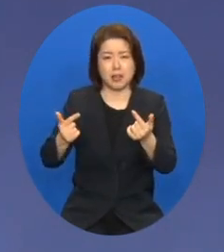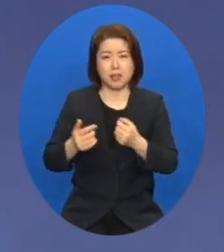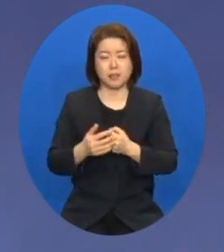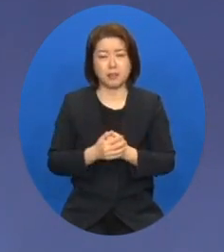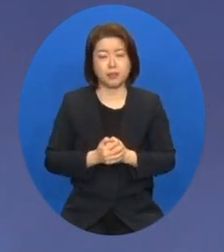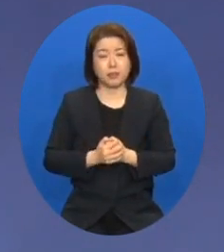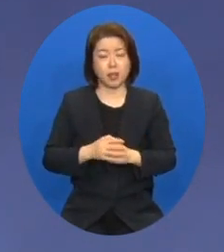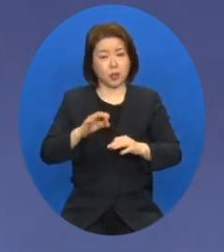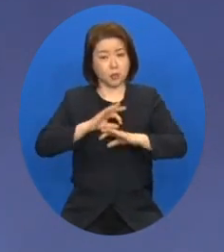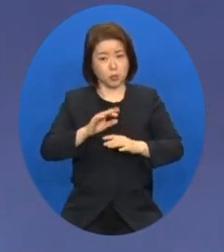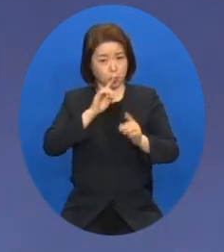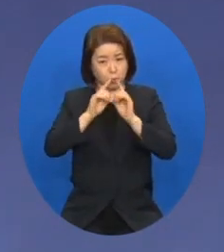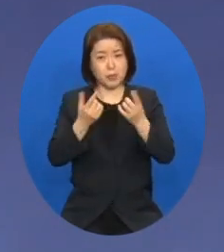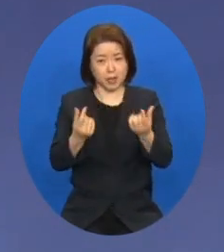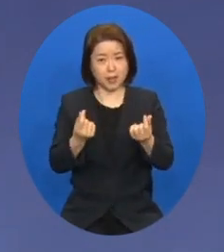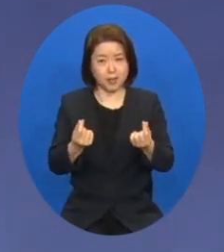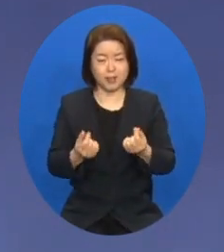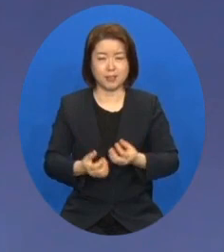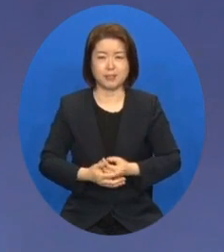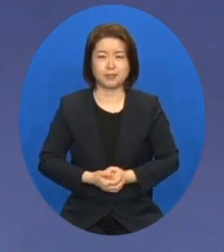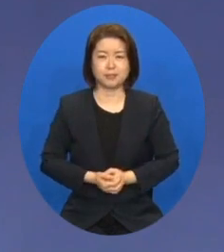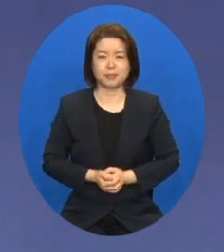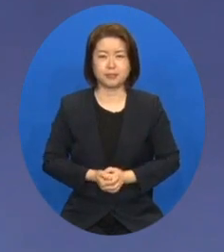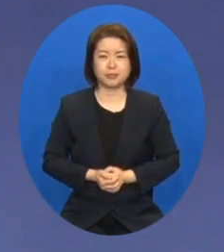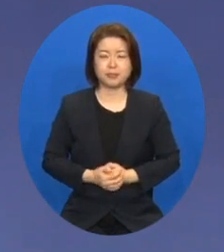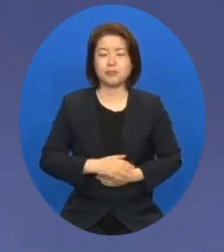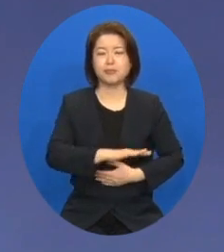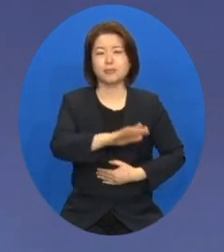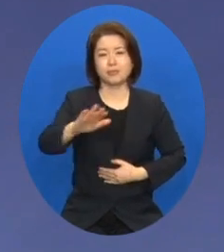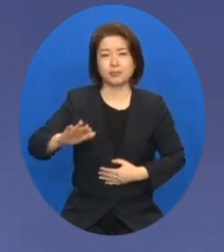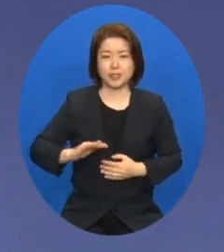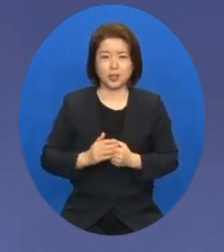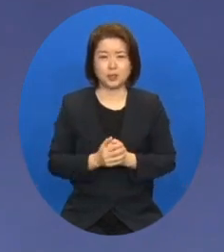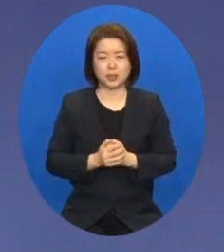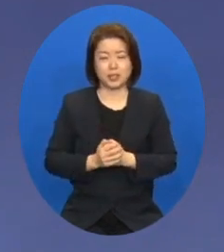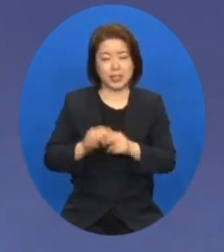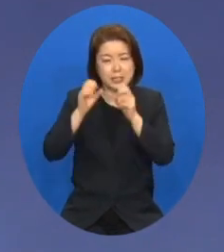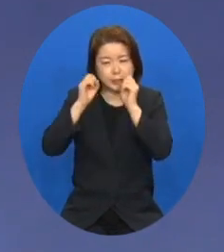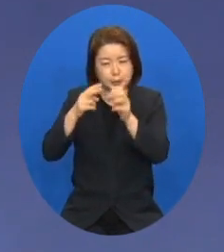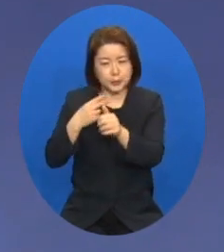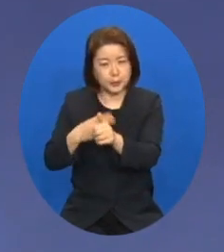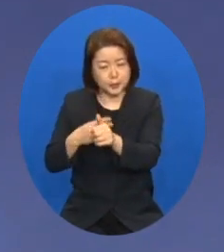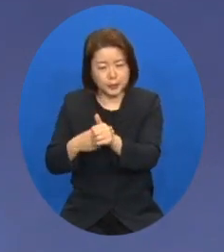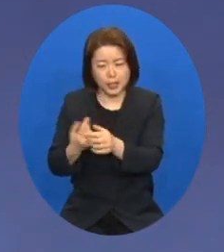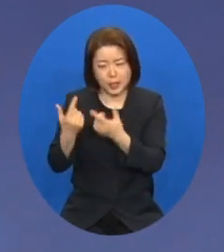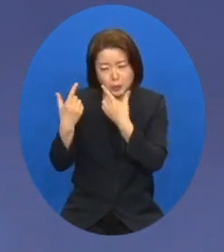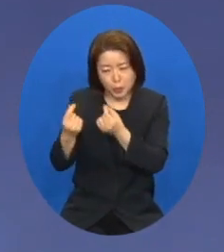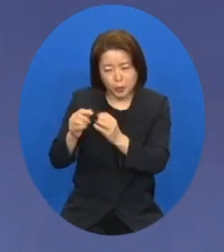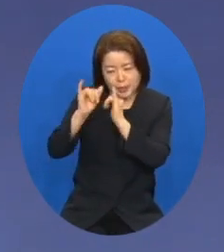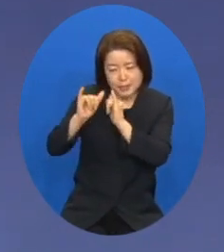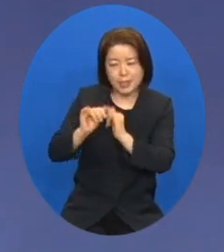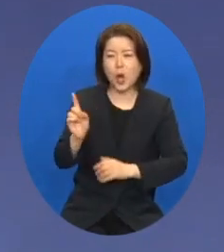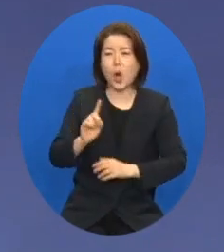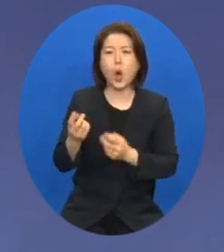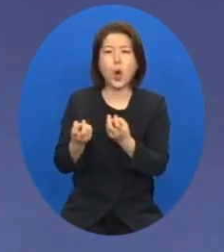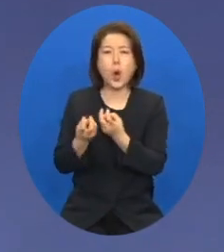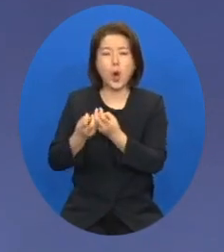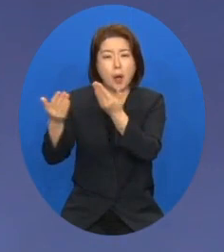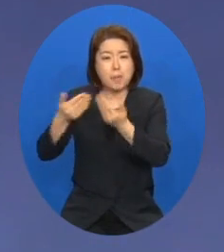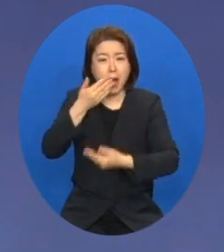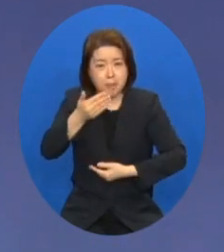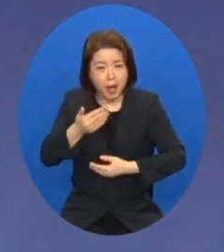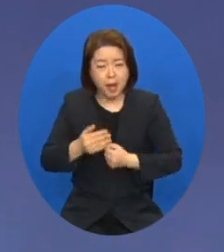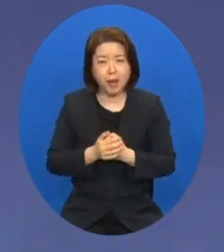정말 놀라운 말씀이 지 않습니까 우리가 선교사와 똑같은 상을 어떻게 받을 수 있습니까